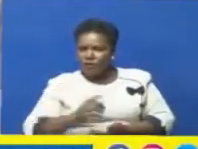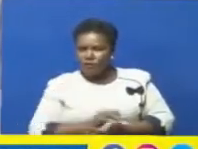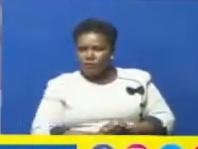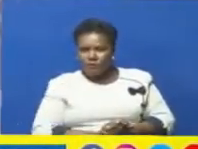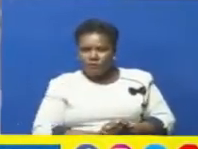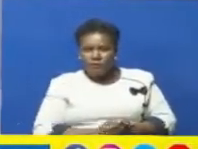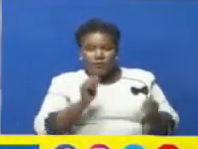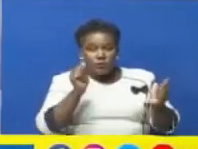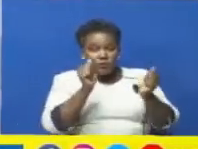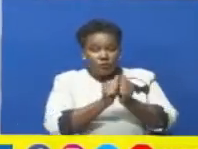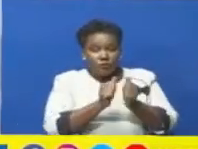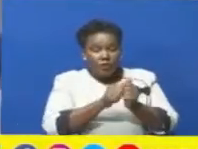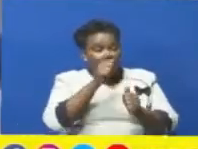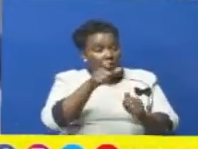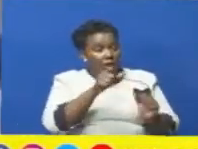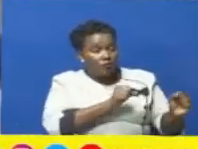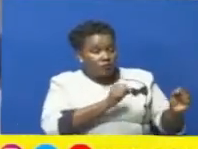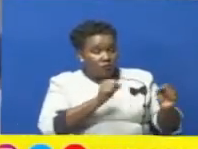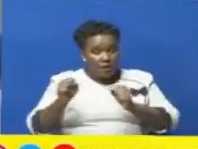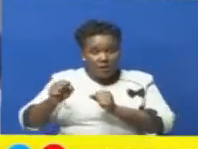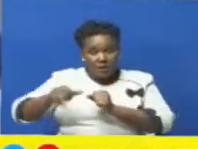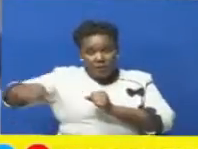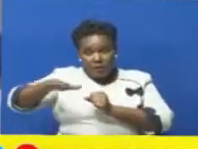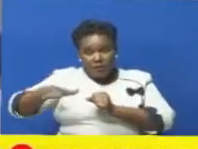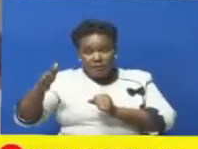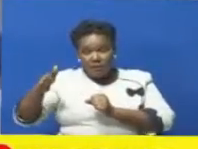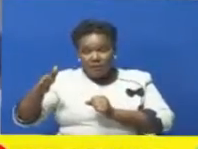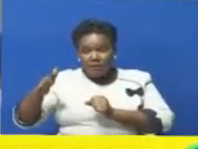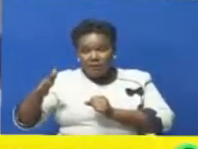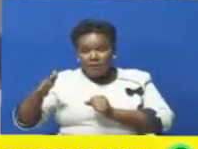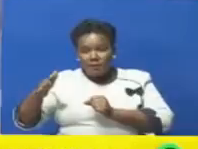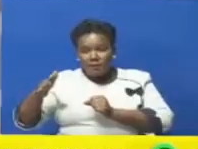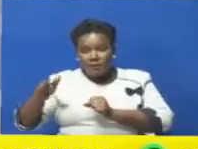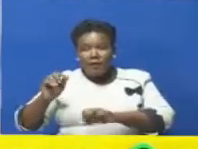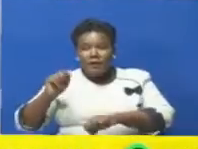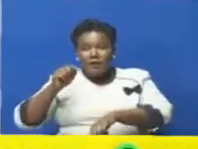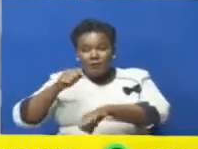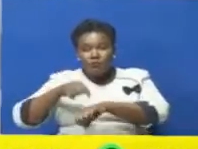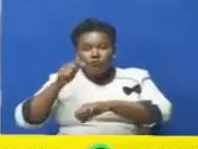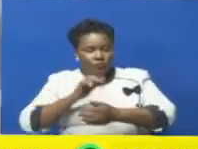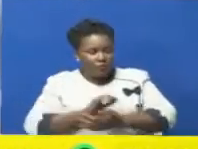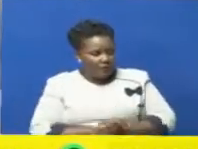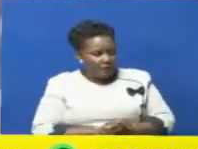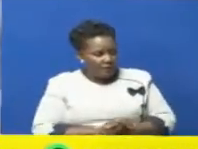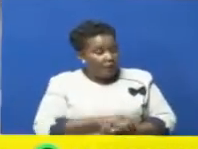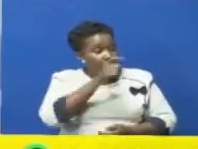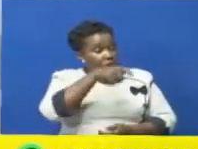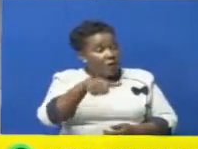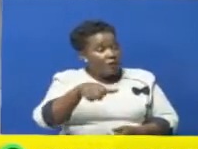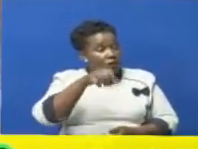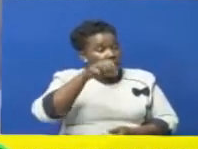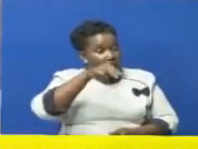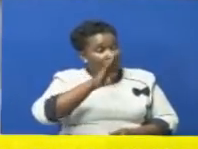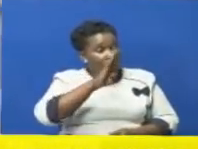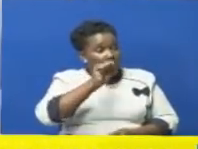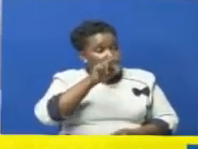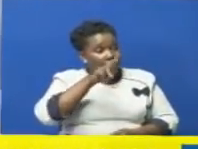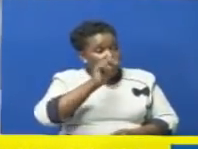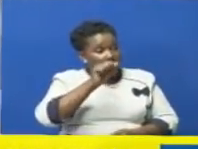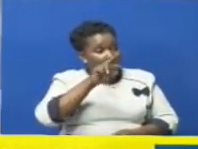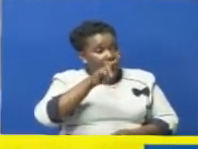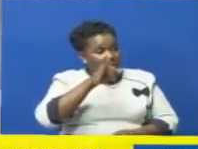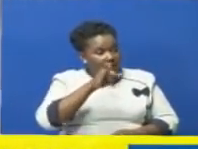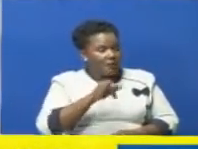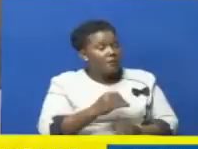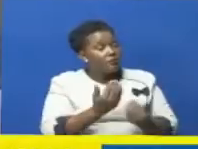Swala la kuondoka katika maeneo hayo ili kupisha hifadhi hizo likagusiwa. Wananchi wa Mbalali, tunachoomba ni vile